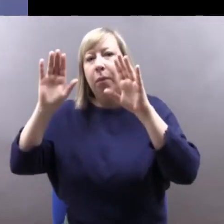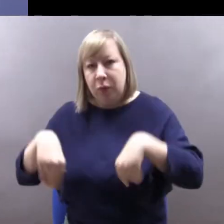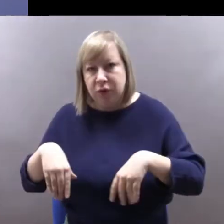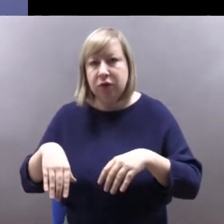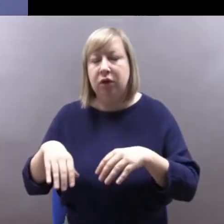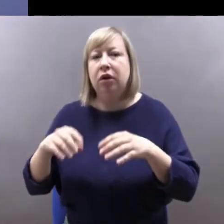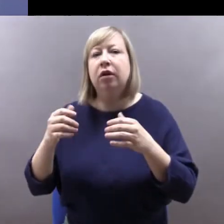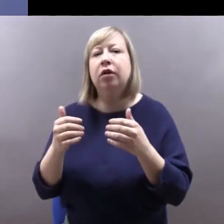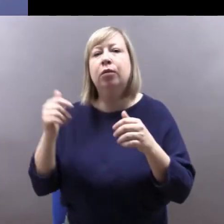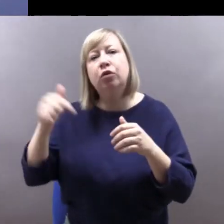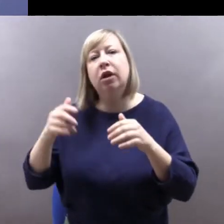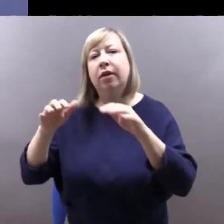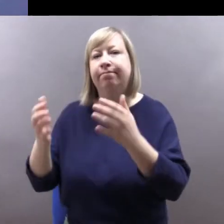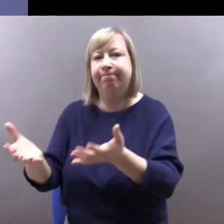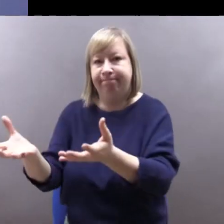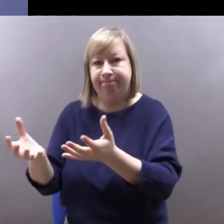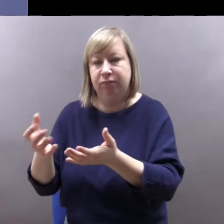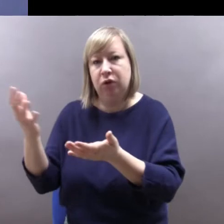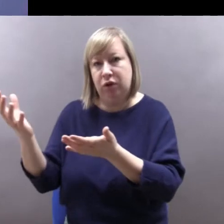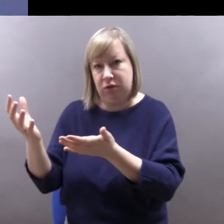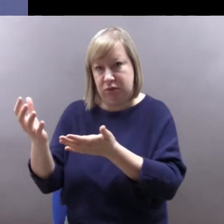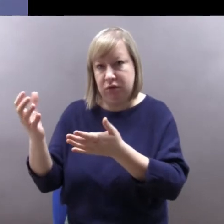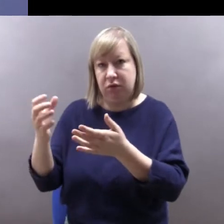zdobyć jedynie zezwolenia BHP i przeciwpożarowe,